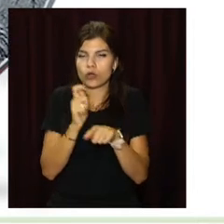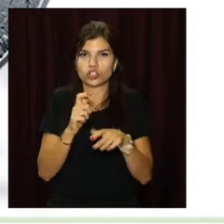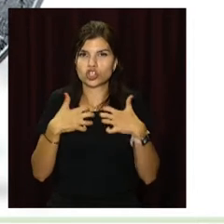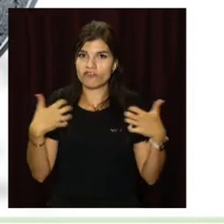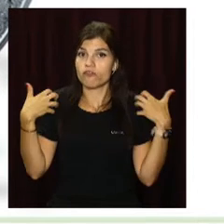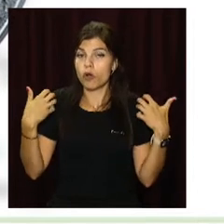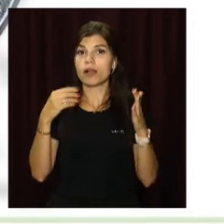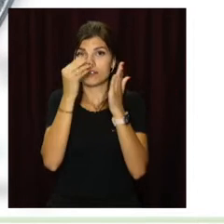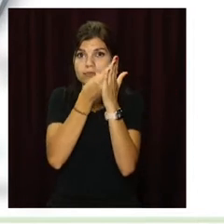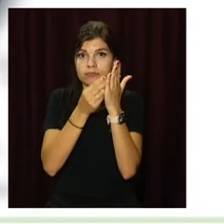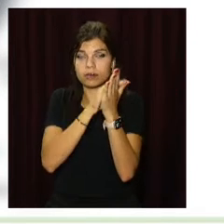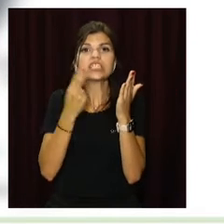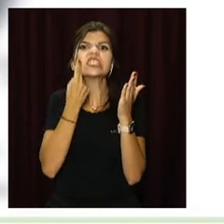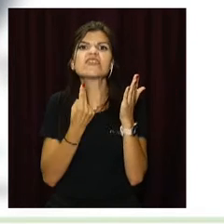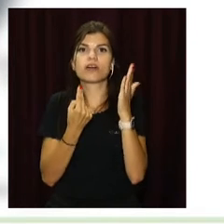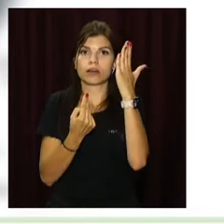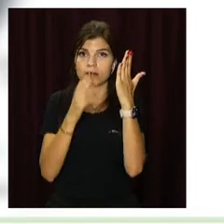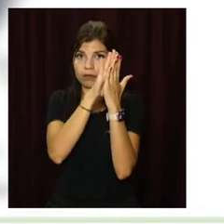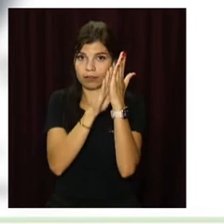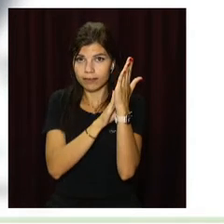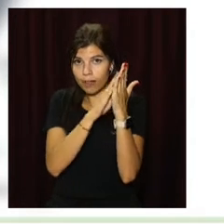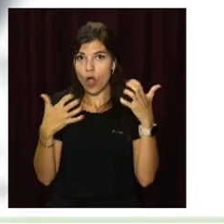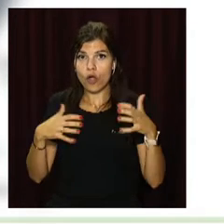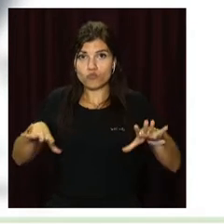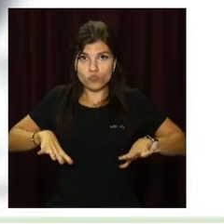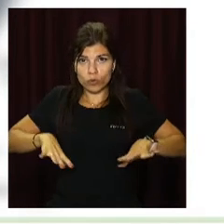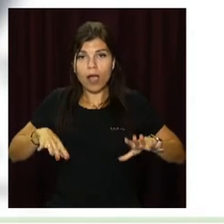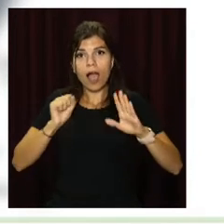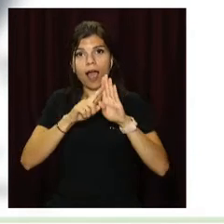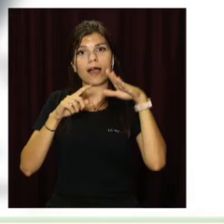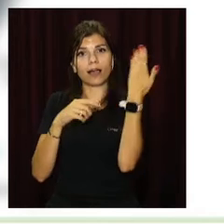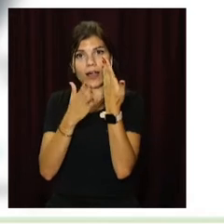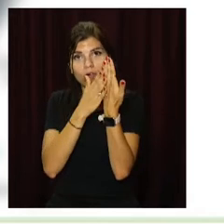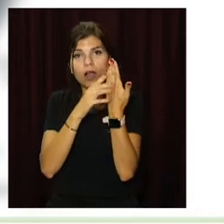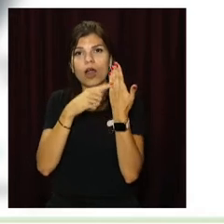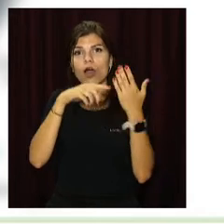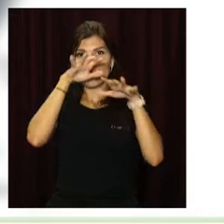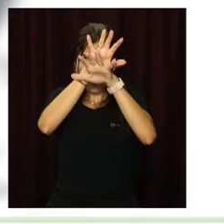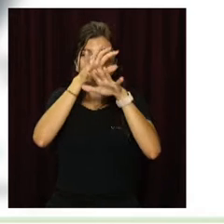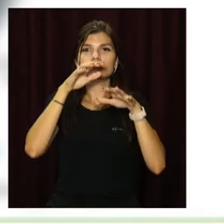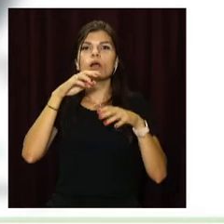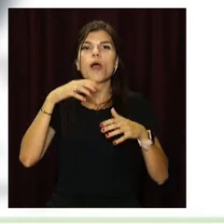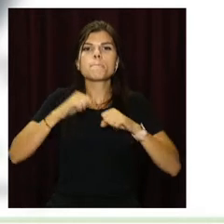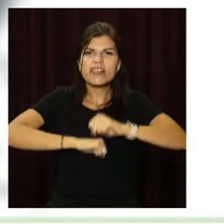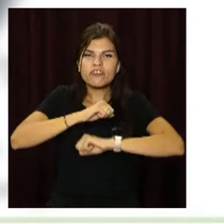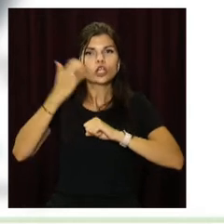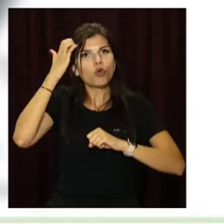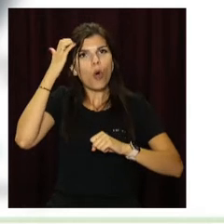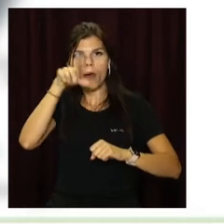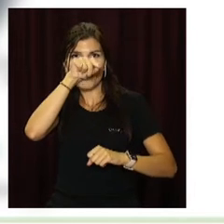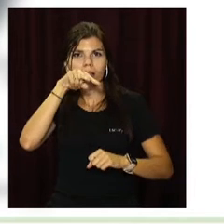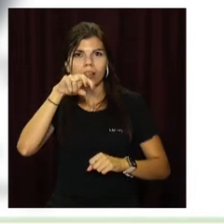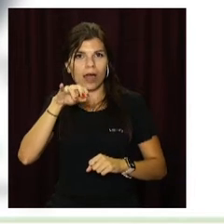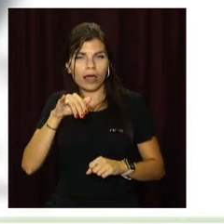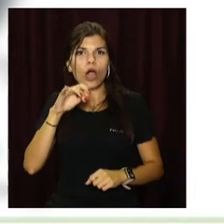відчуження. Тому на аверсі – кольорове зображення коня Пржевальського, а на реверсі – лось, бурий, ведмідь, чорний лелека,